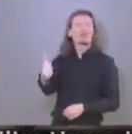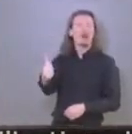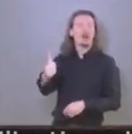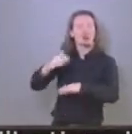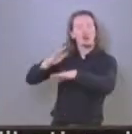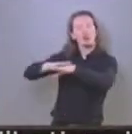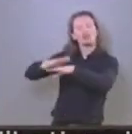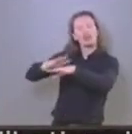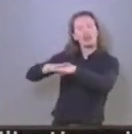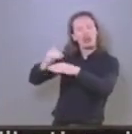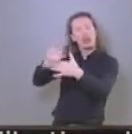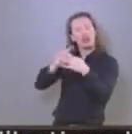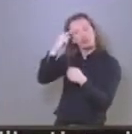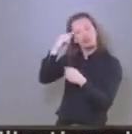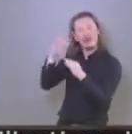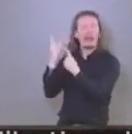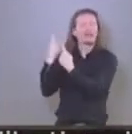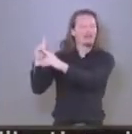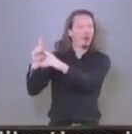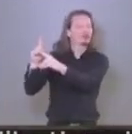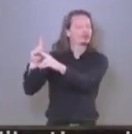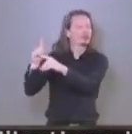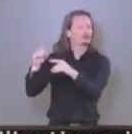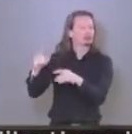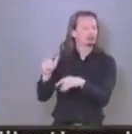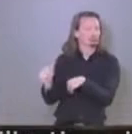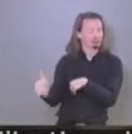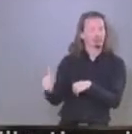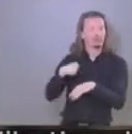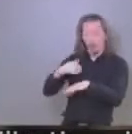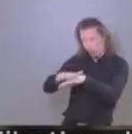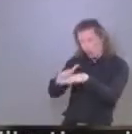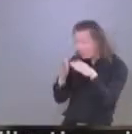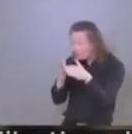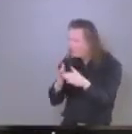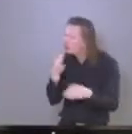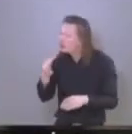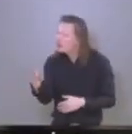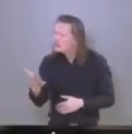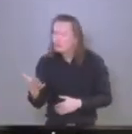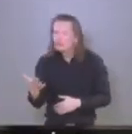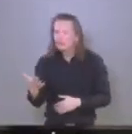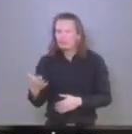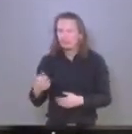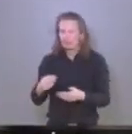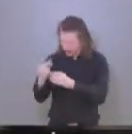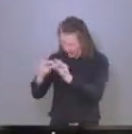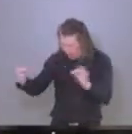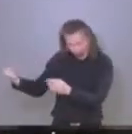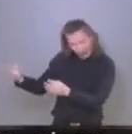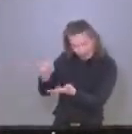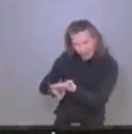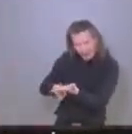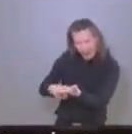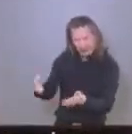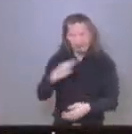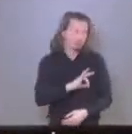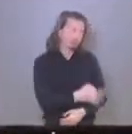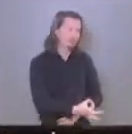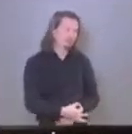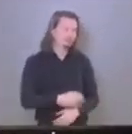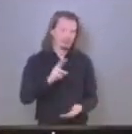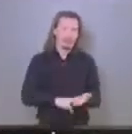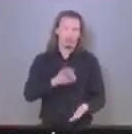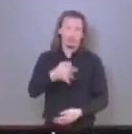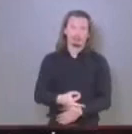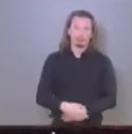les questions de défense. Et je lui dis, c'est vrai cette histoire? Il m'a dit oui, c'est